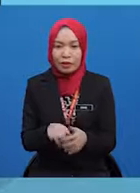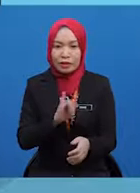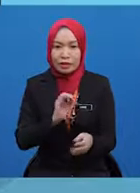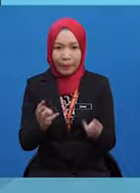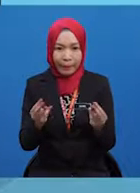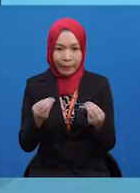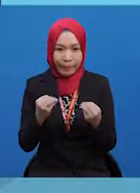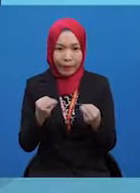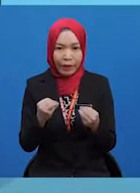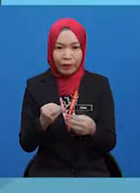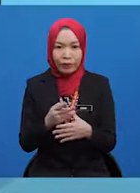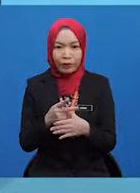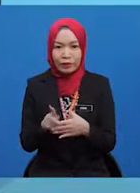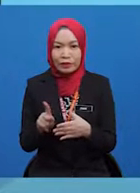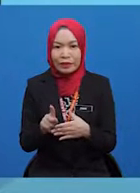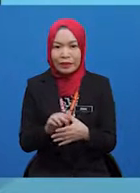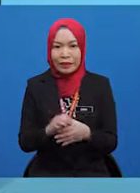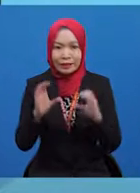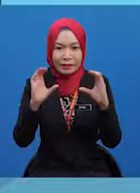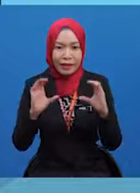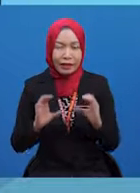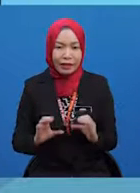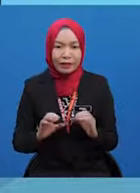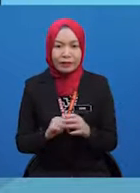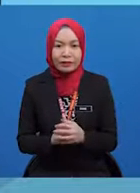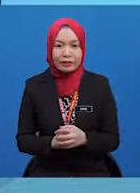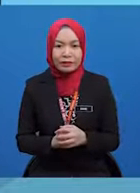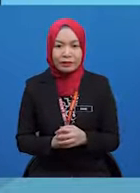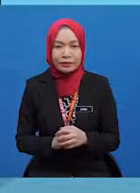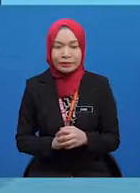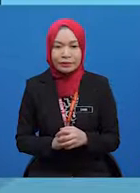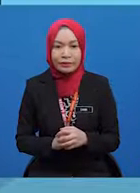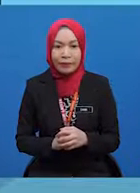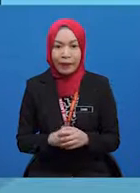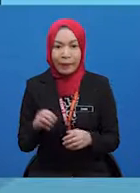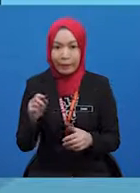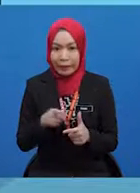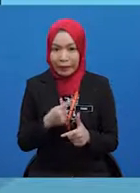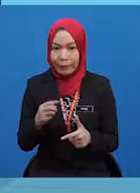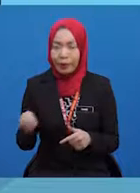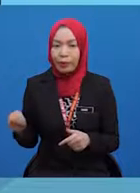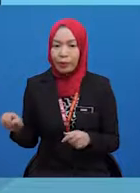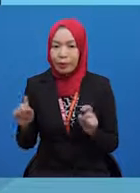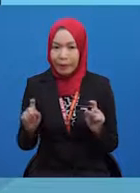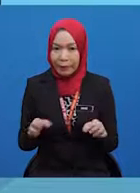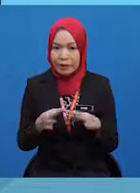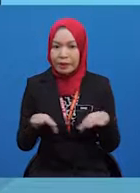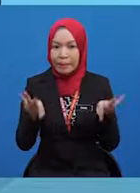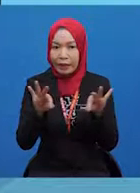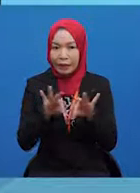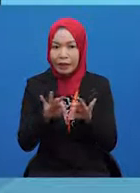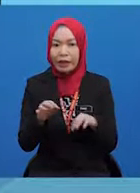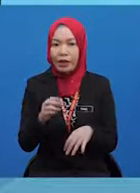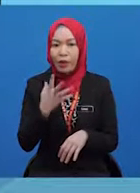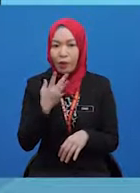tentang penggunaan warna dalam logo. Yang pertama, murid-murid perlulah menitik beratkan setiap warna yang hendak